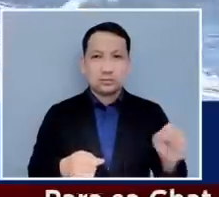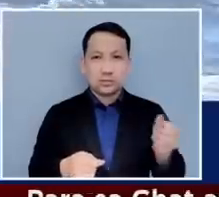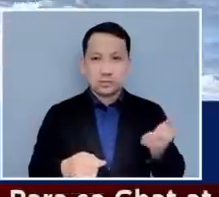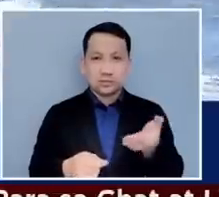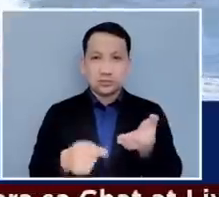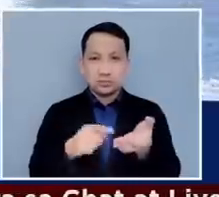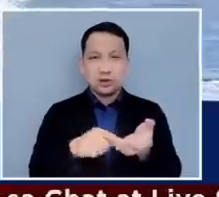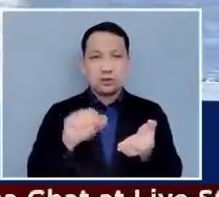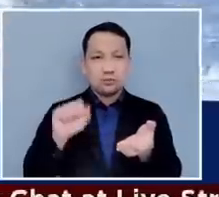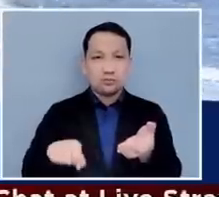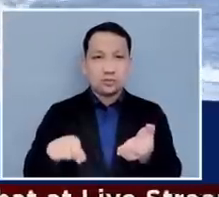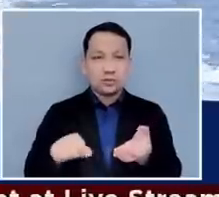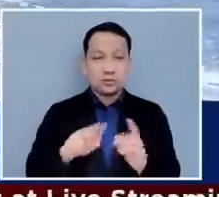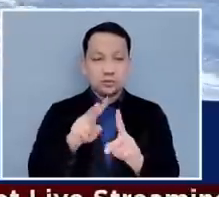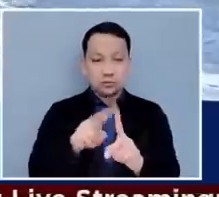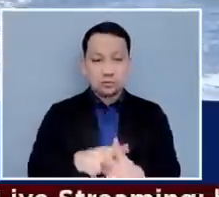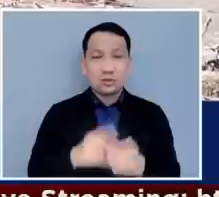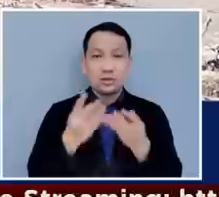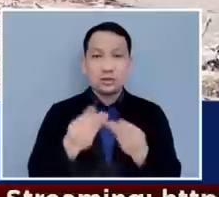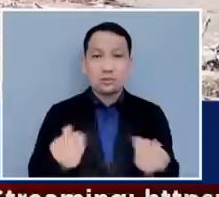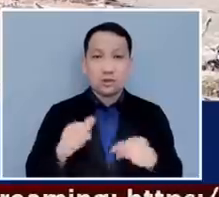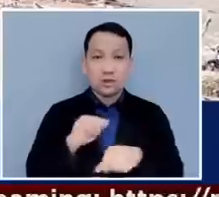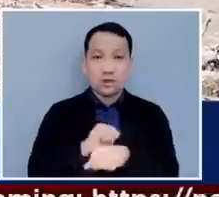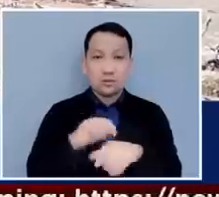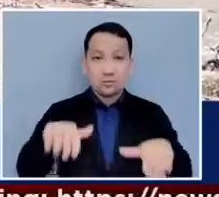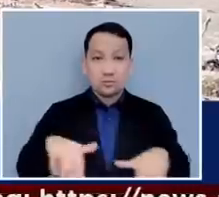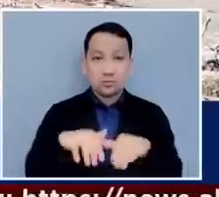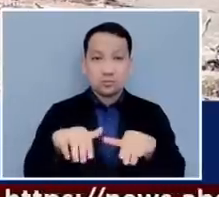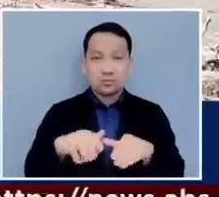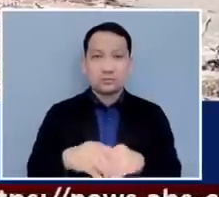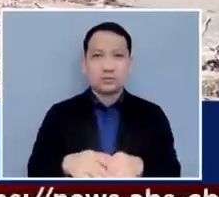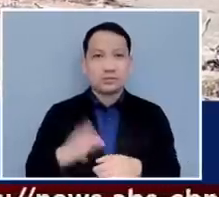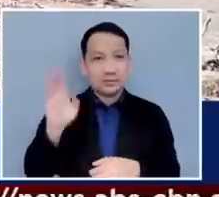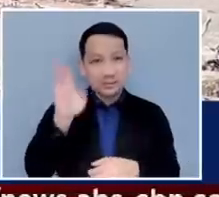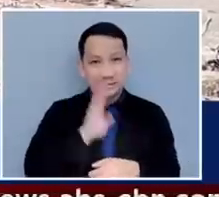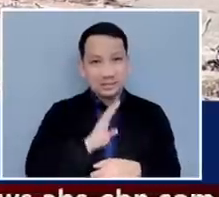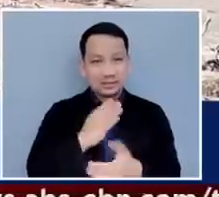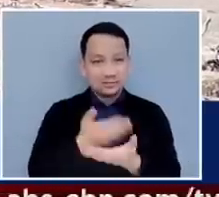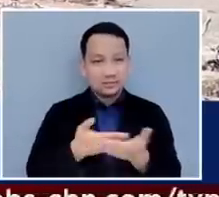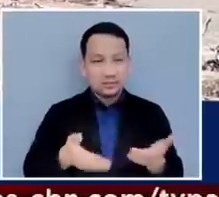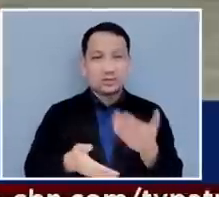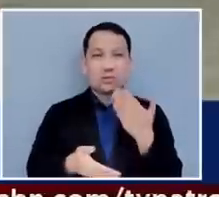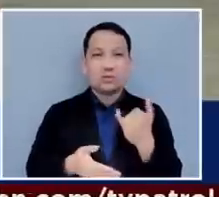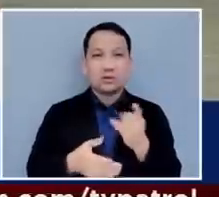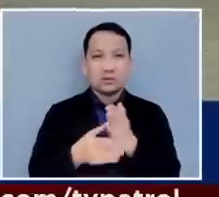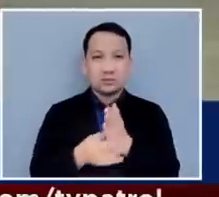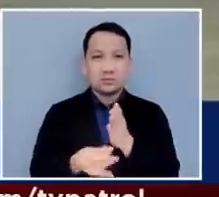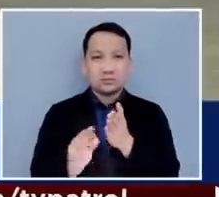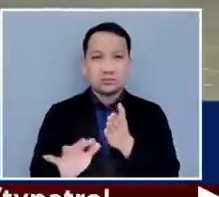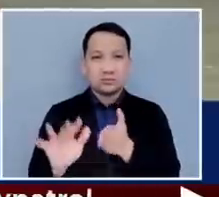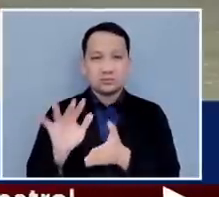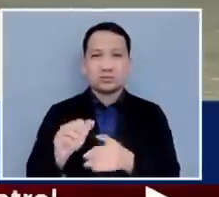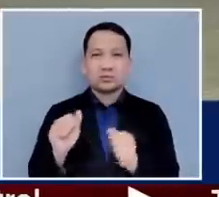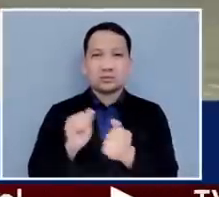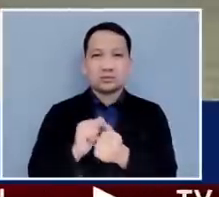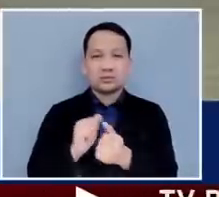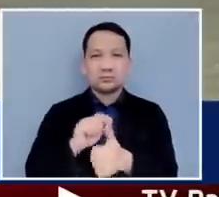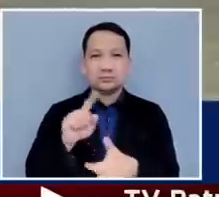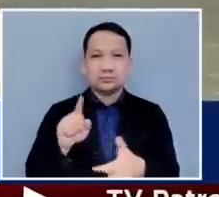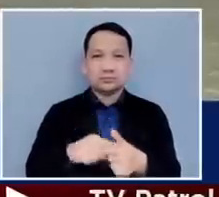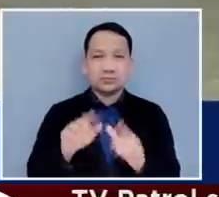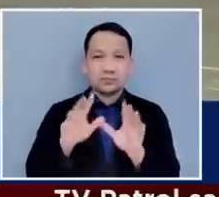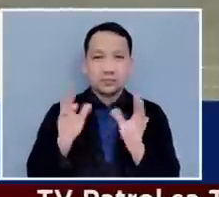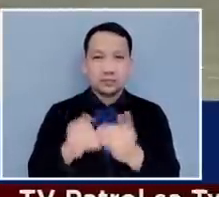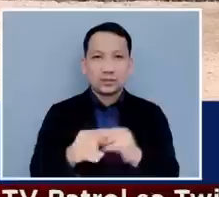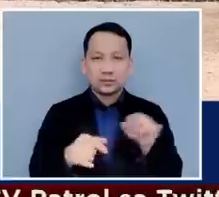pwedeng magsumiti, yung mga nawala ng kabuhayan o nasira ang mga gamit dahil sa oil spill. Kasama rin ang mga korporasyon gaya ng